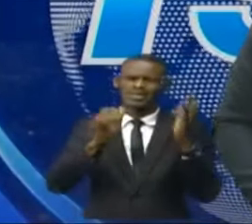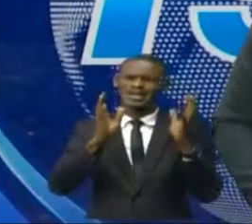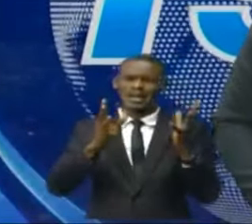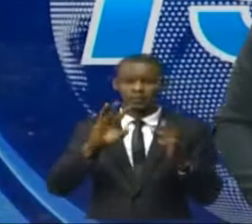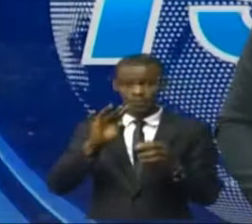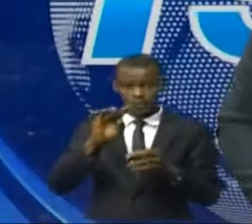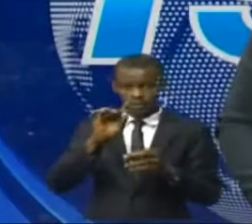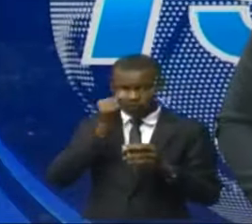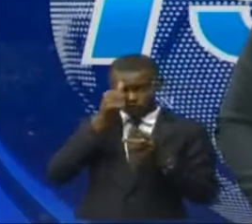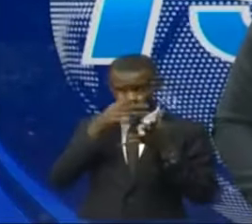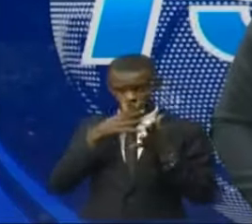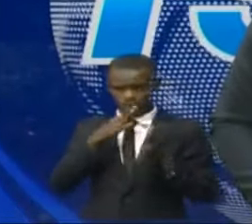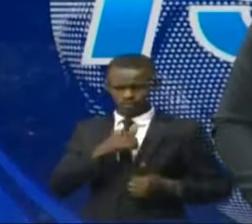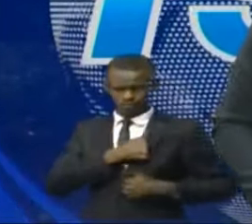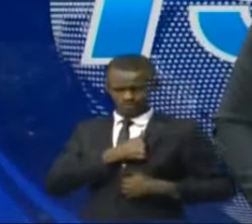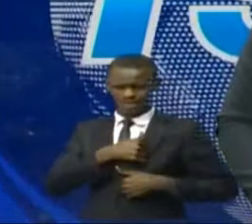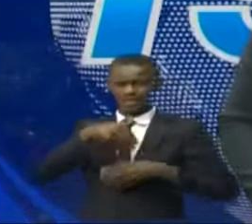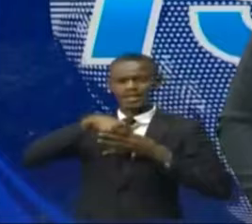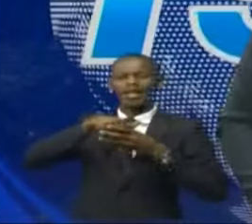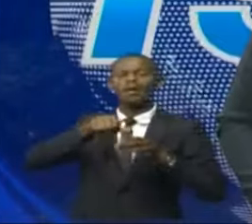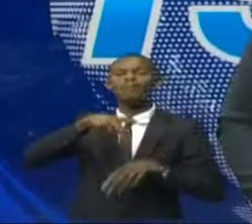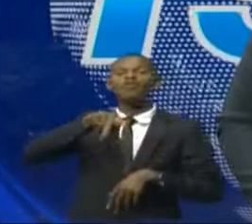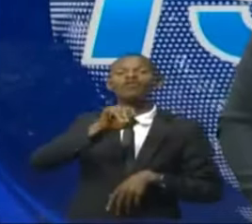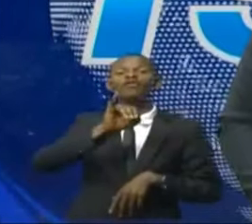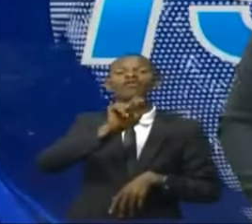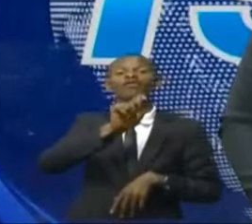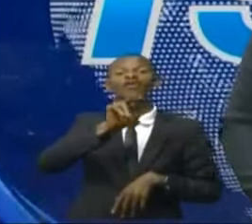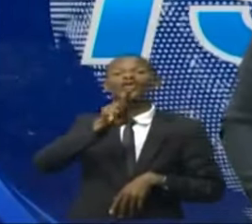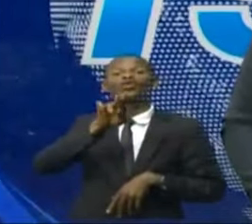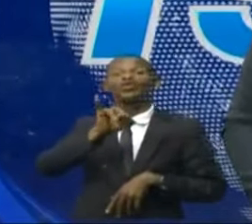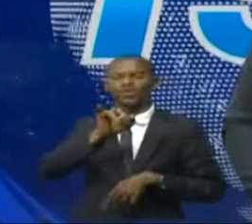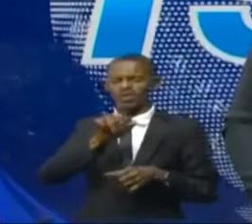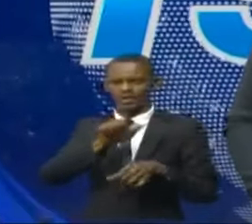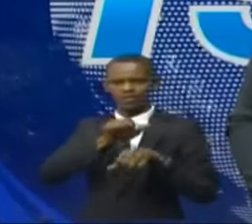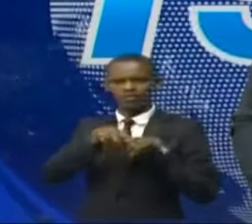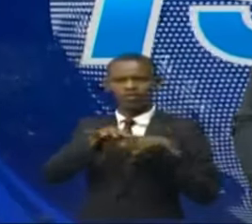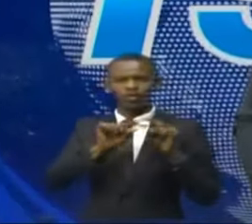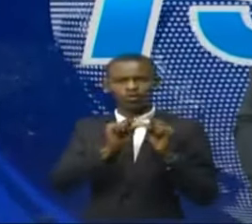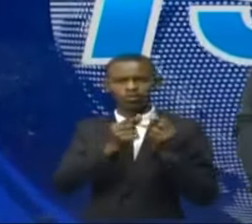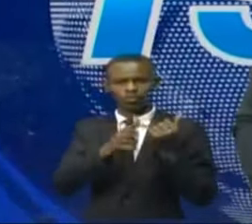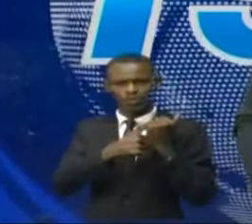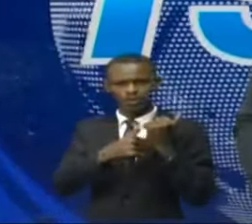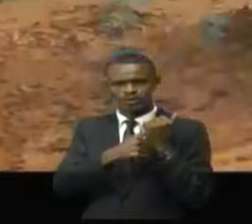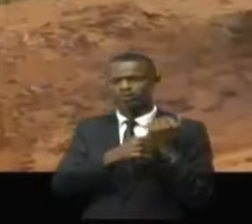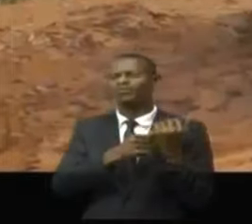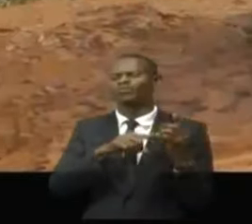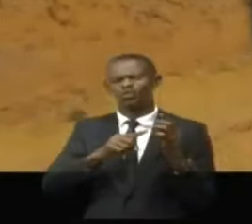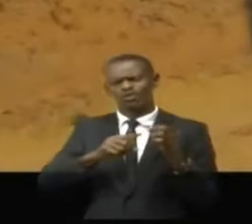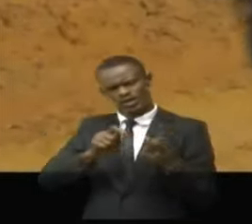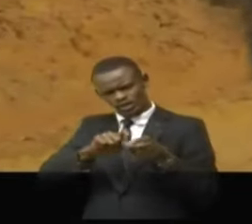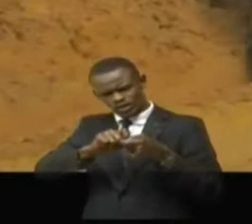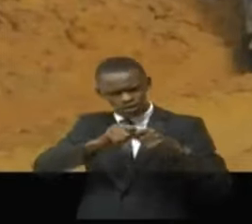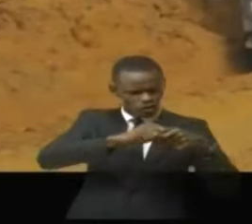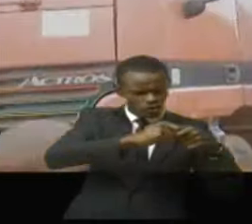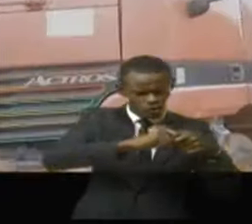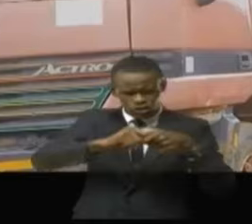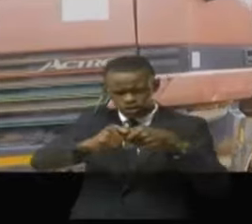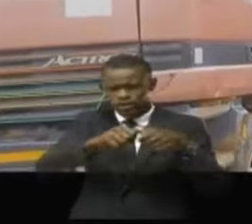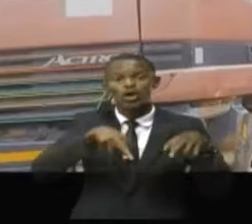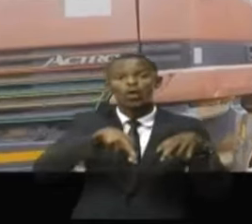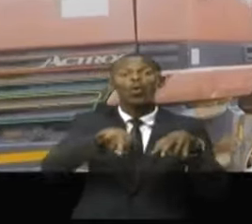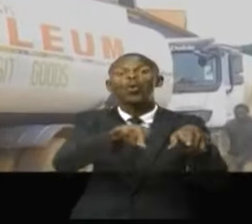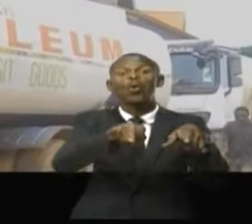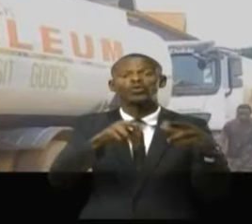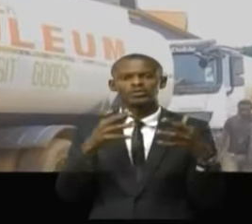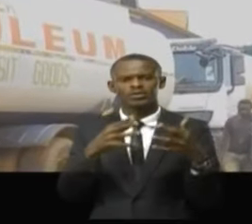pour la réhabilitation du tronçon routier Iga Barrière et Loba Junior Célémane. Terminé à rendre praticable les